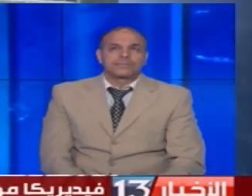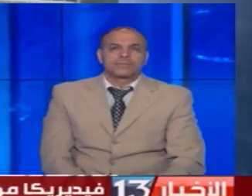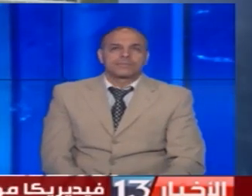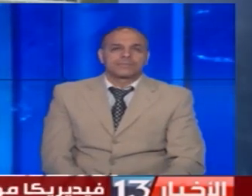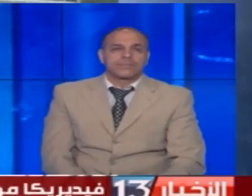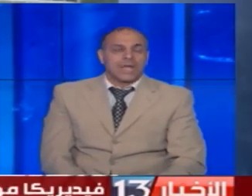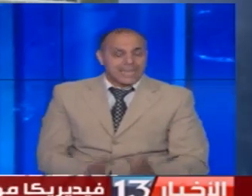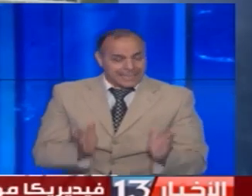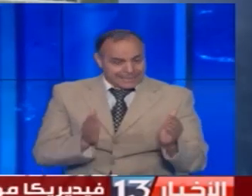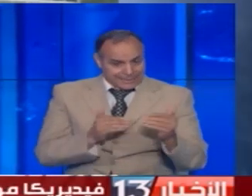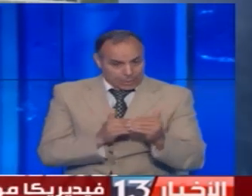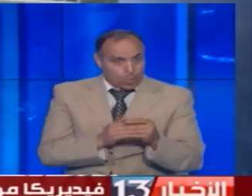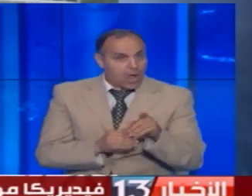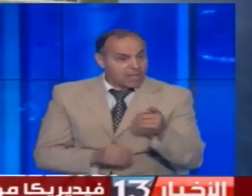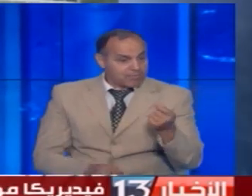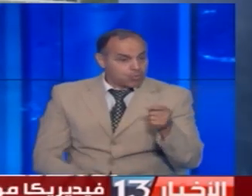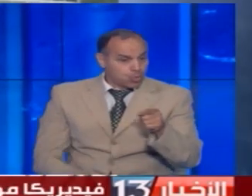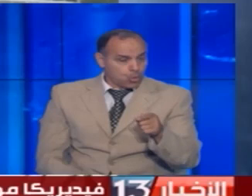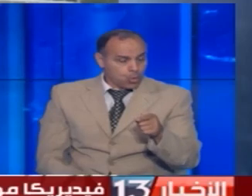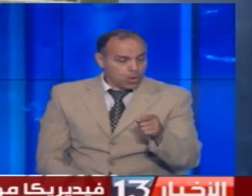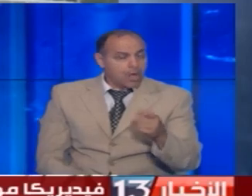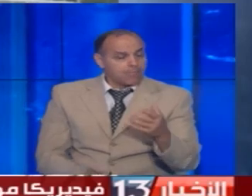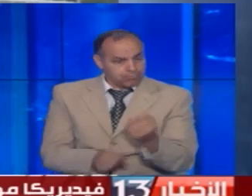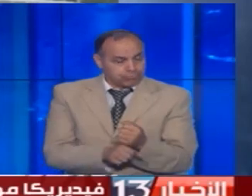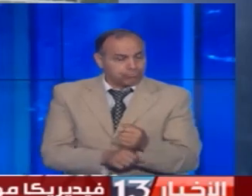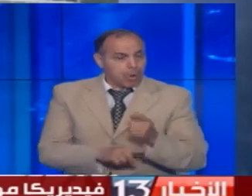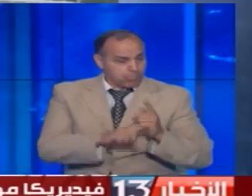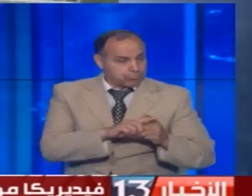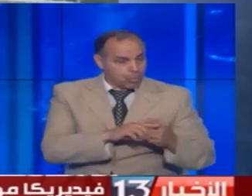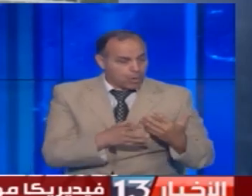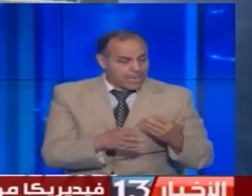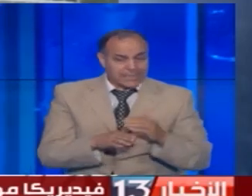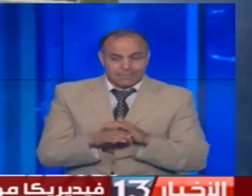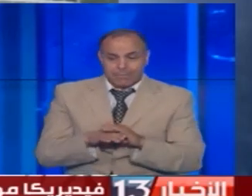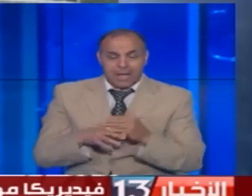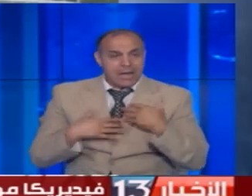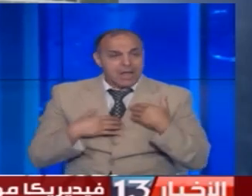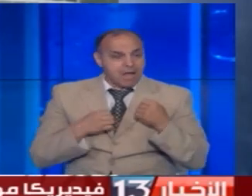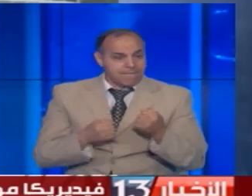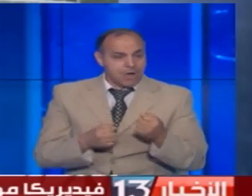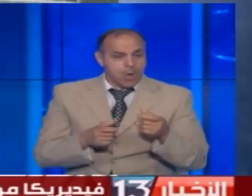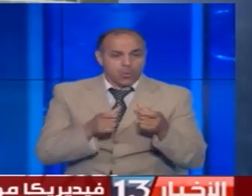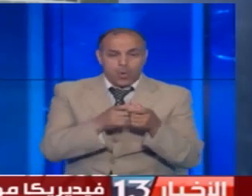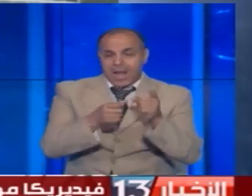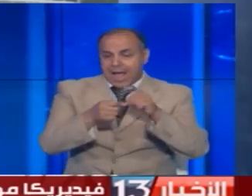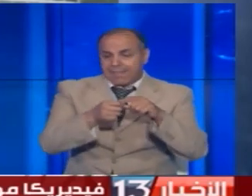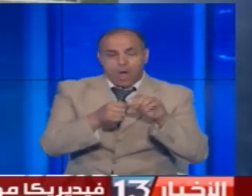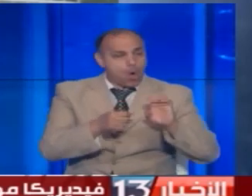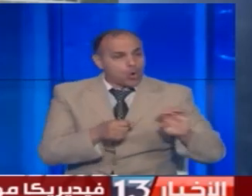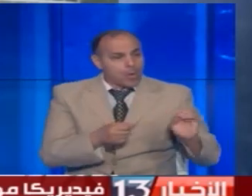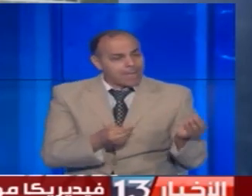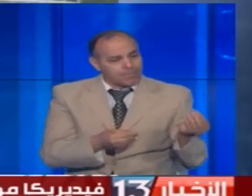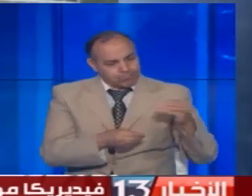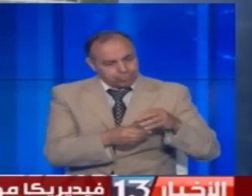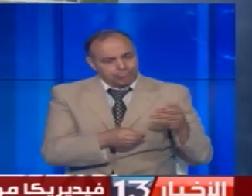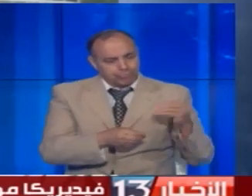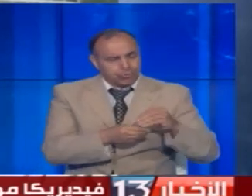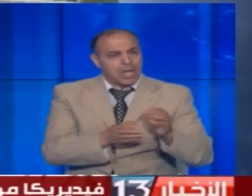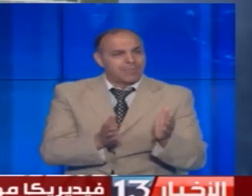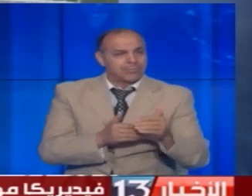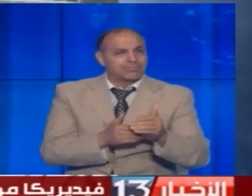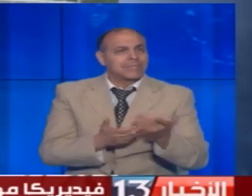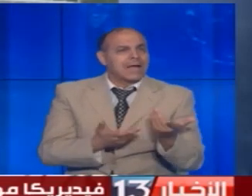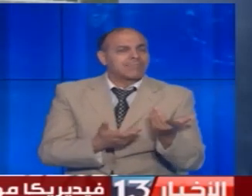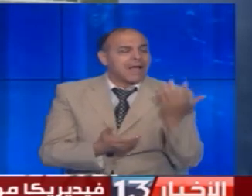إن الصندوق أثبت أنه مفيد وحقق نتائج، ولهذا السبب نطلب من الدول الأعضاء المزيد من الأموال في صندوق